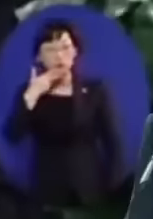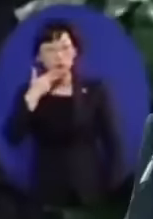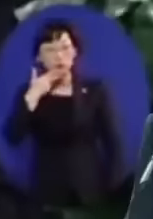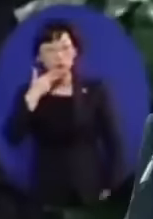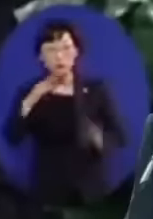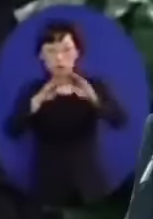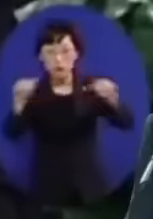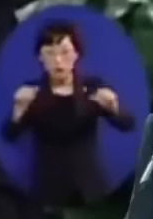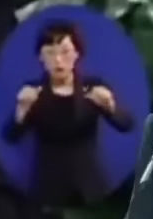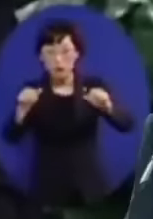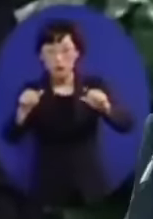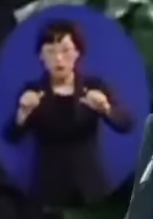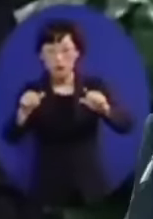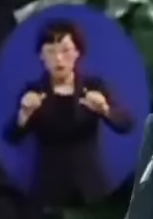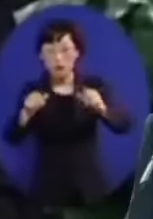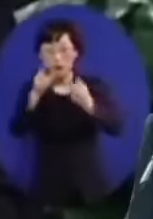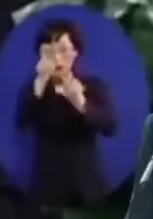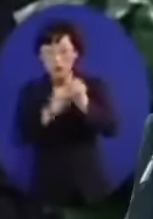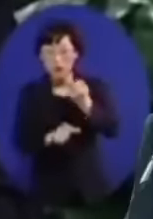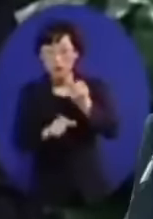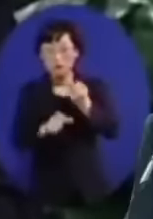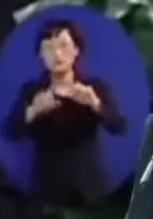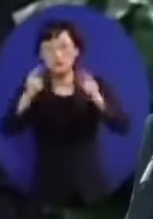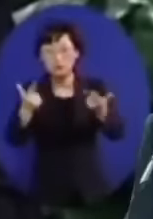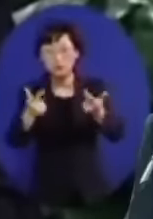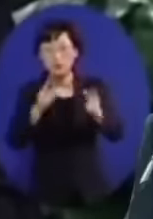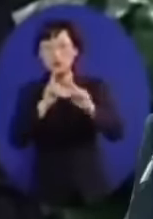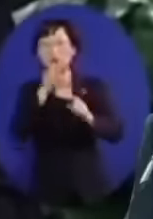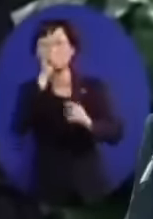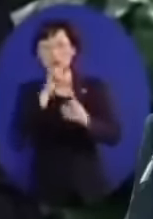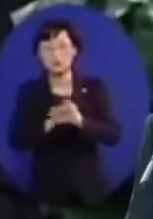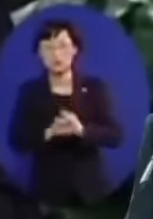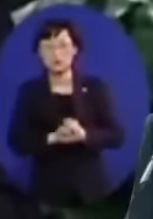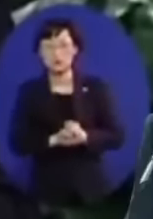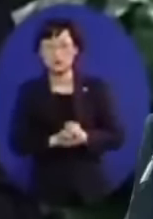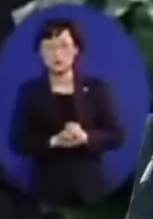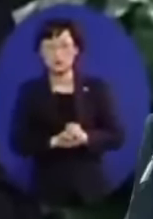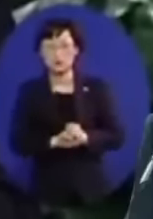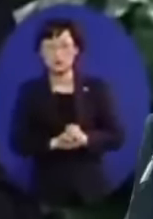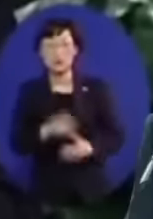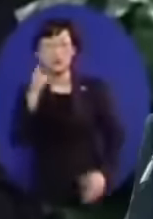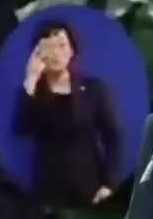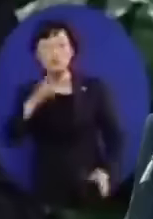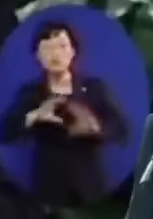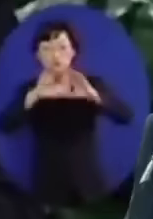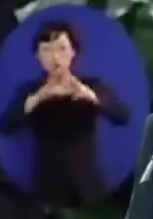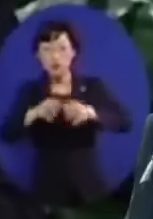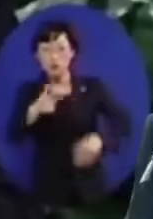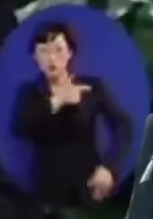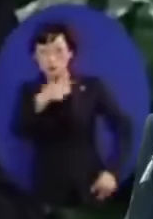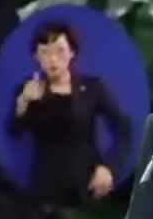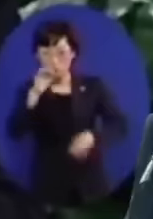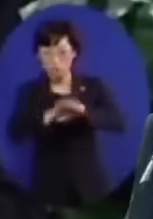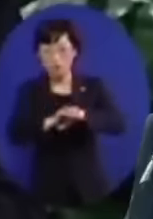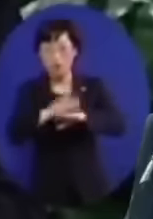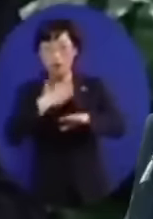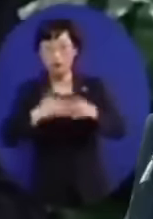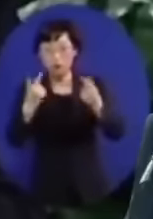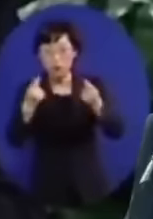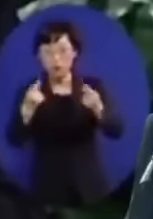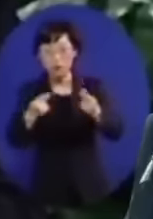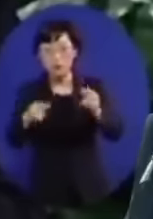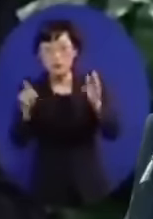해가 지지 않는다고 말하는 것입니다. 미국은 우리가 너무나 잘 알고 있듯이 신앙을